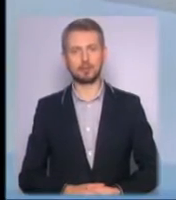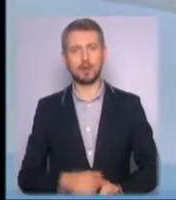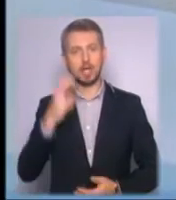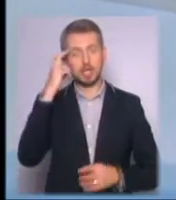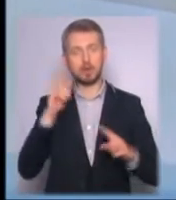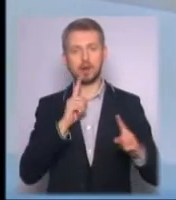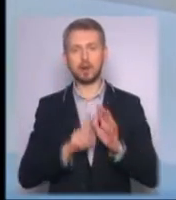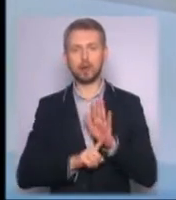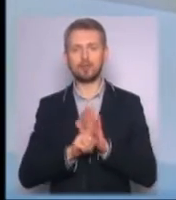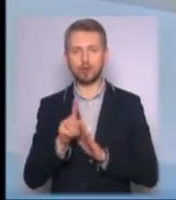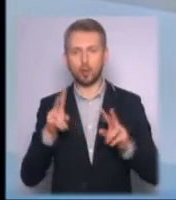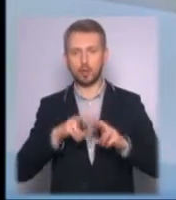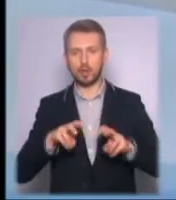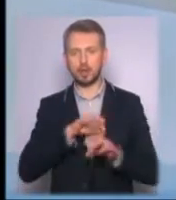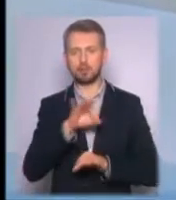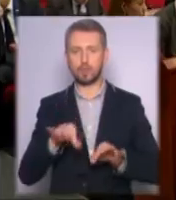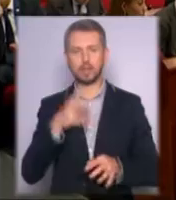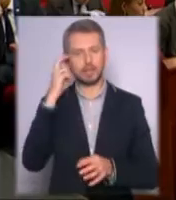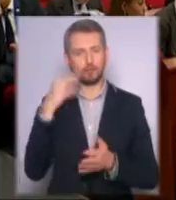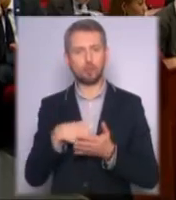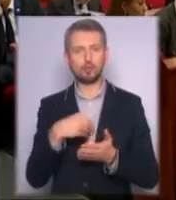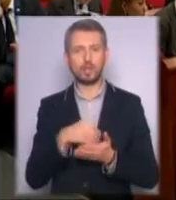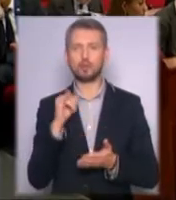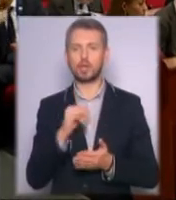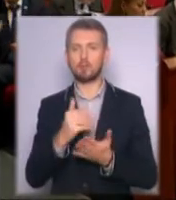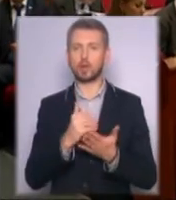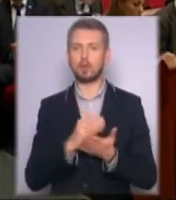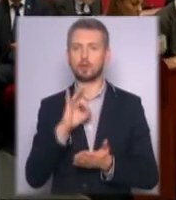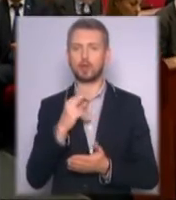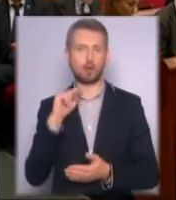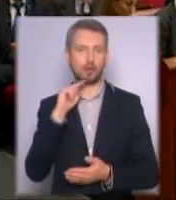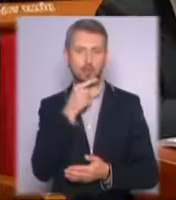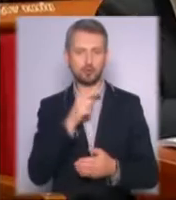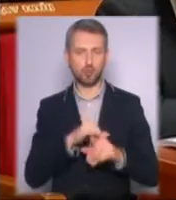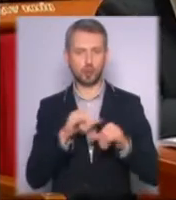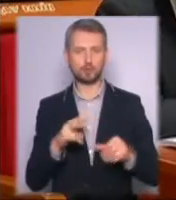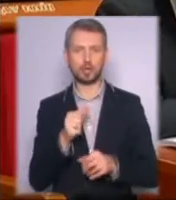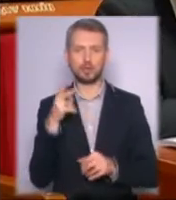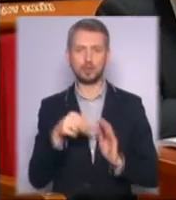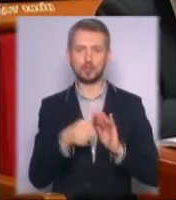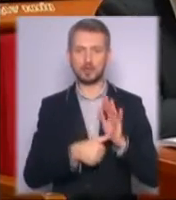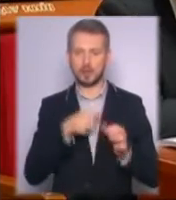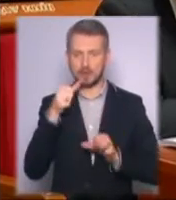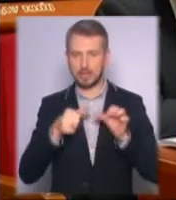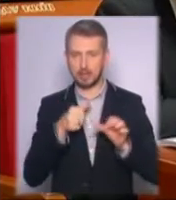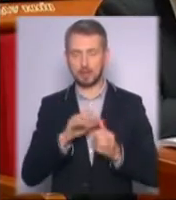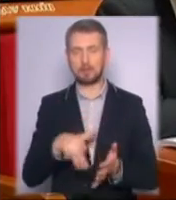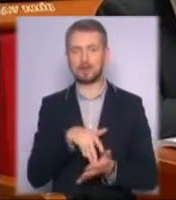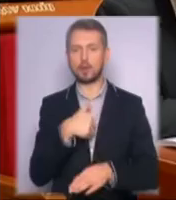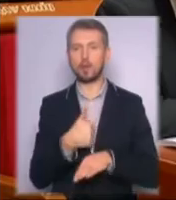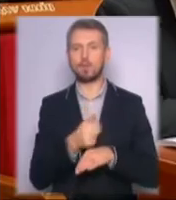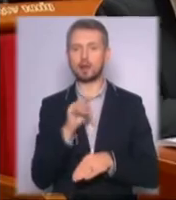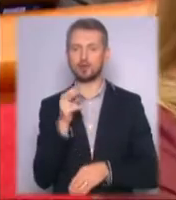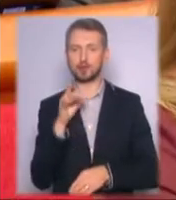Київрада розпочала розглядати проект столичного кошторису та програми соціально-економічного розвитку на 2016 рік. Міський голова Віталій